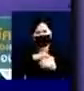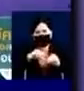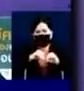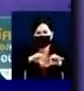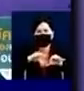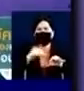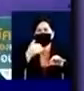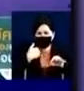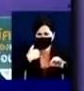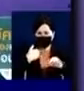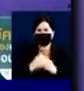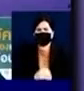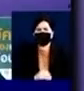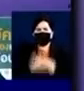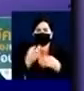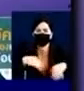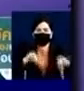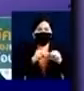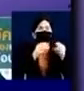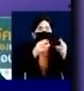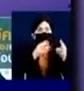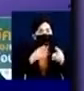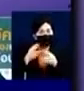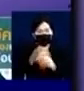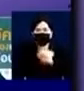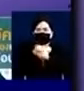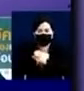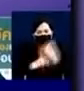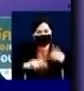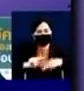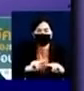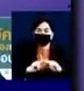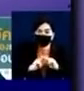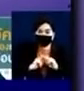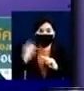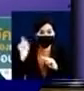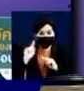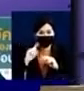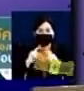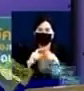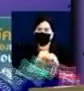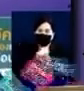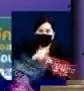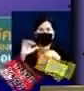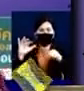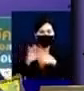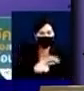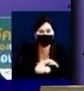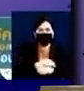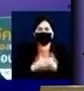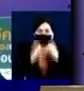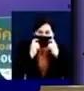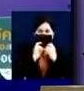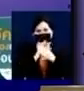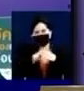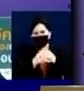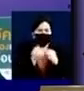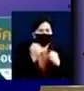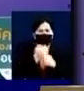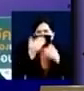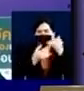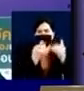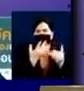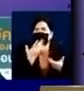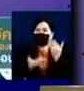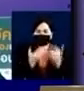เข็มคือการฉีดซิโนแวคซิโนฟาร์มไปแล้ว2เข็มนั้นเนี่ยซิโนแวคซิโนฟาร์มแล้ว2เข็มให้กระตุ้นเข็ม3ด้วยแอสตราเซเนก